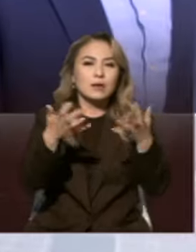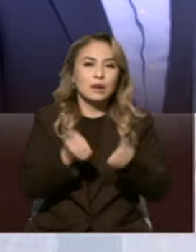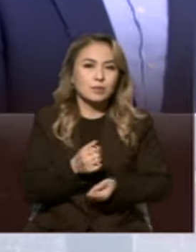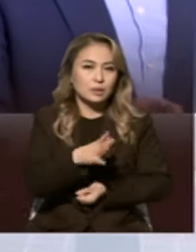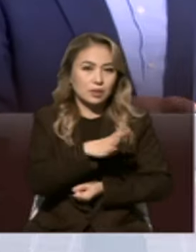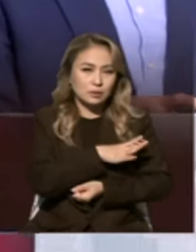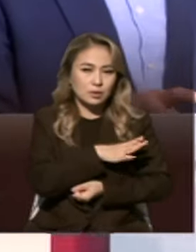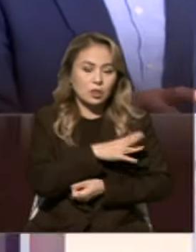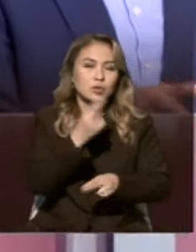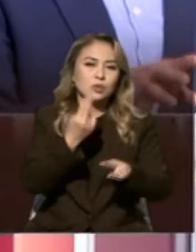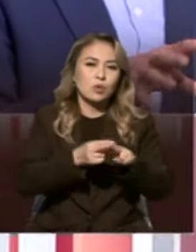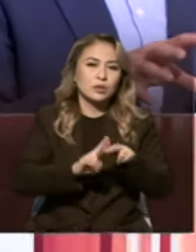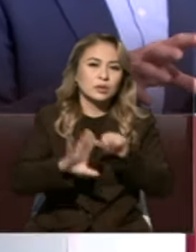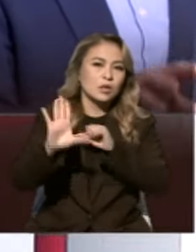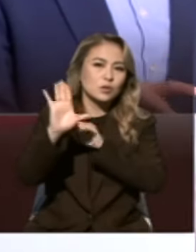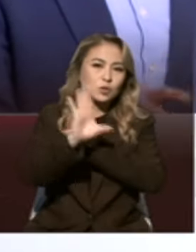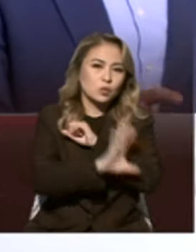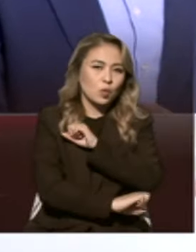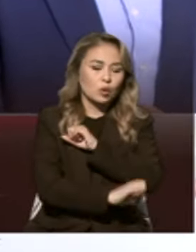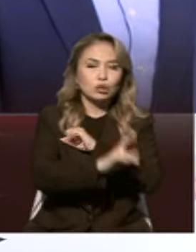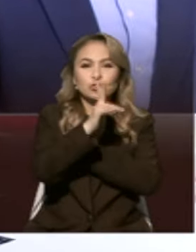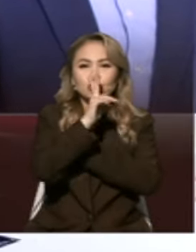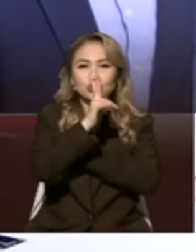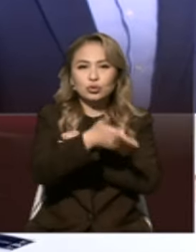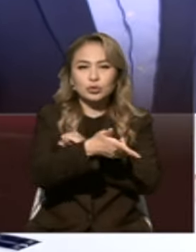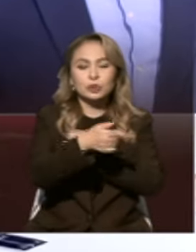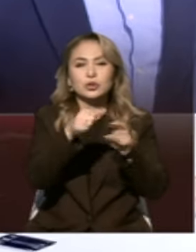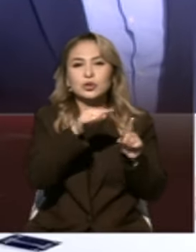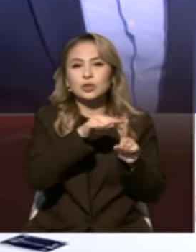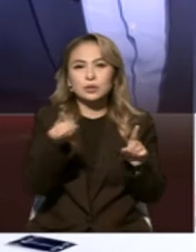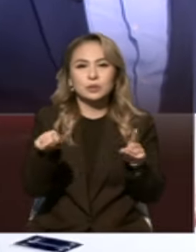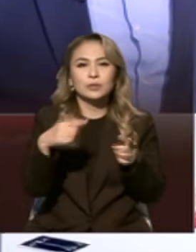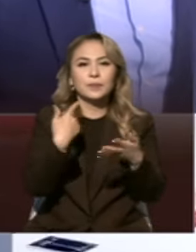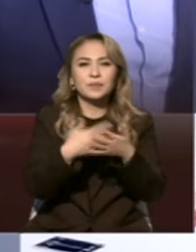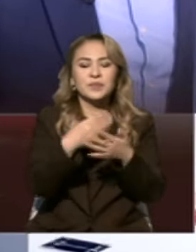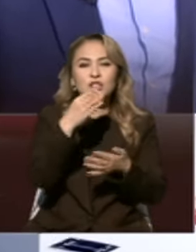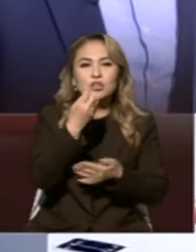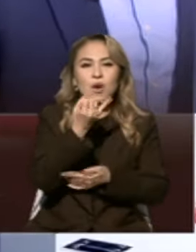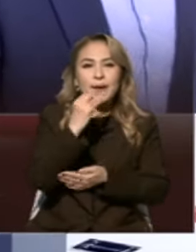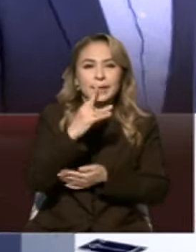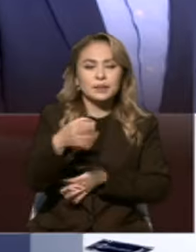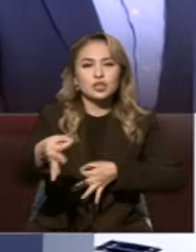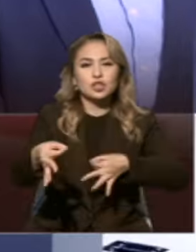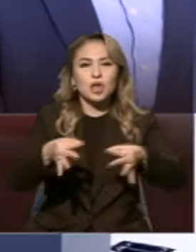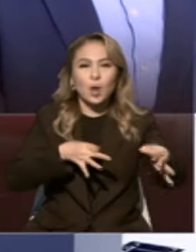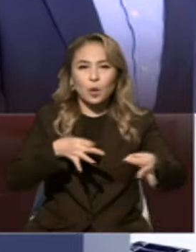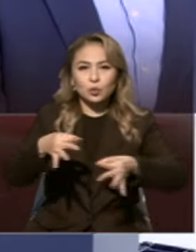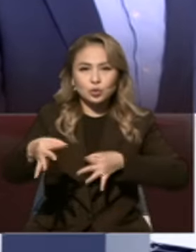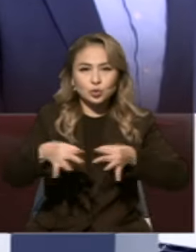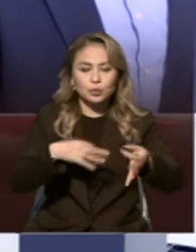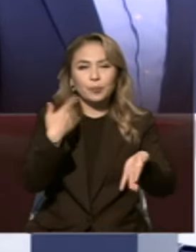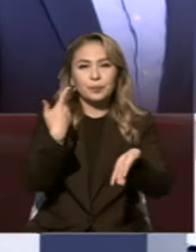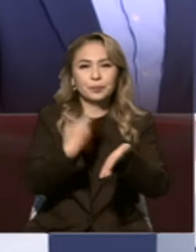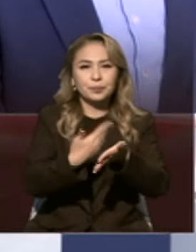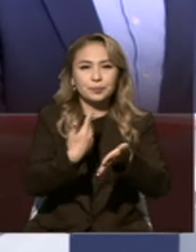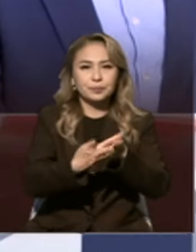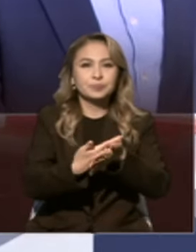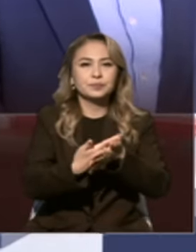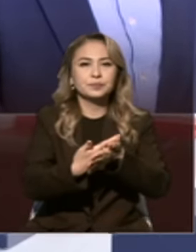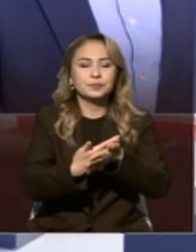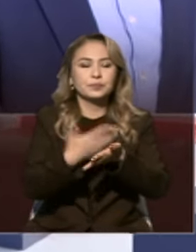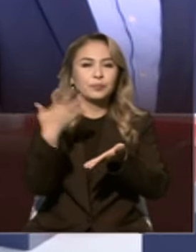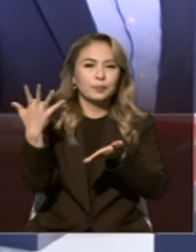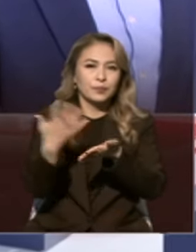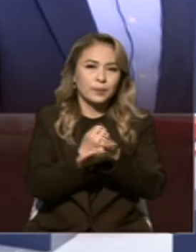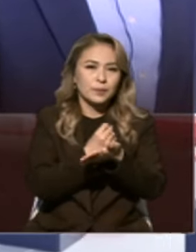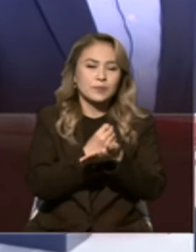кездегі енді мысалға міне соңғы 3 жылдың ішінде жаңа жайық өзенін жаяу жүріп өтетін мысалға сондай жағдайға біз жетіп